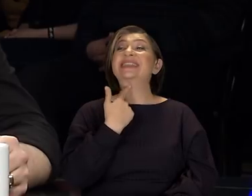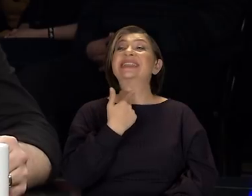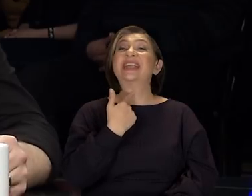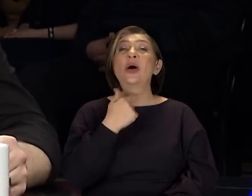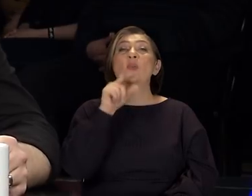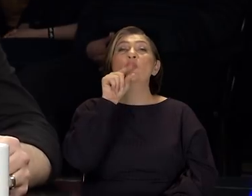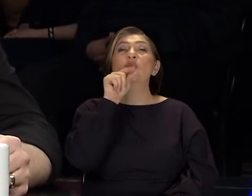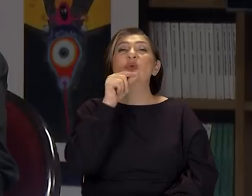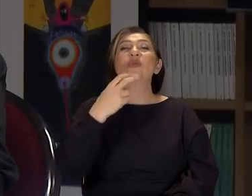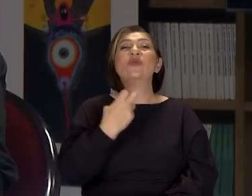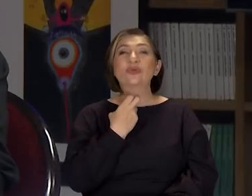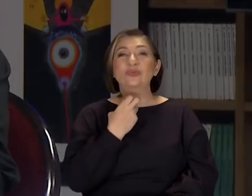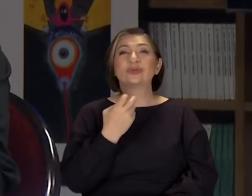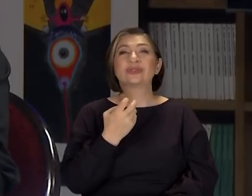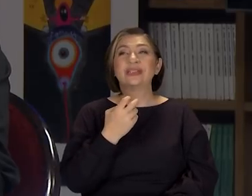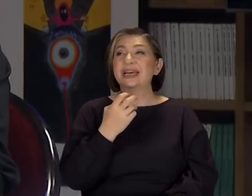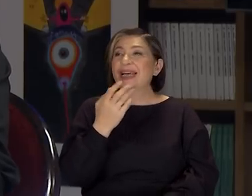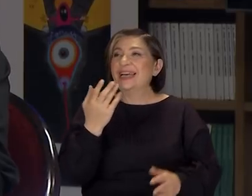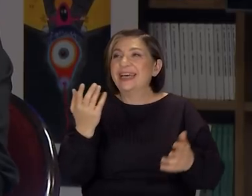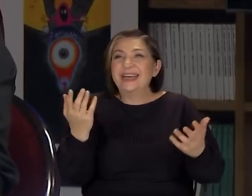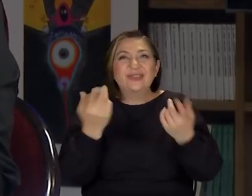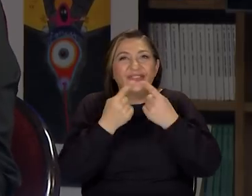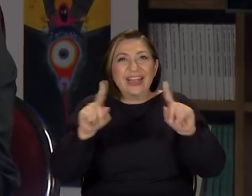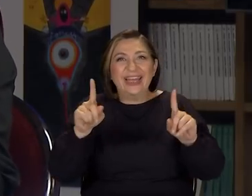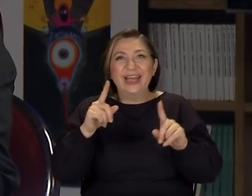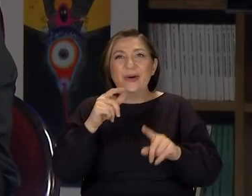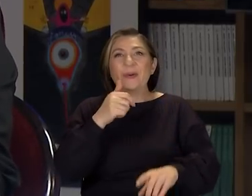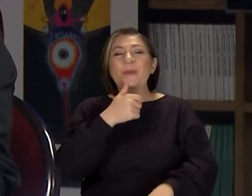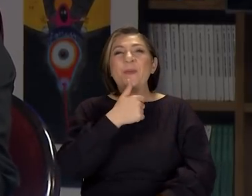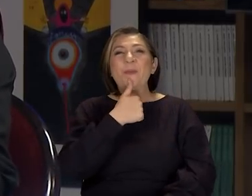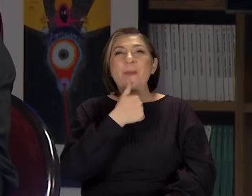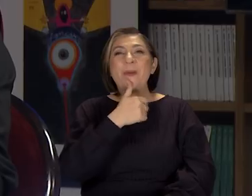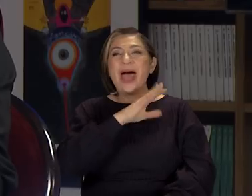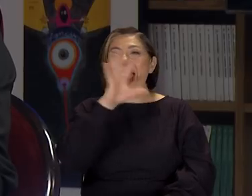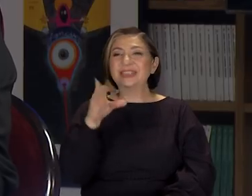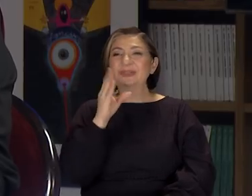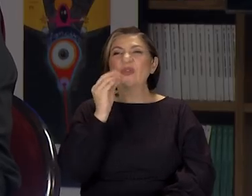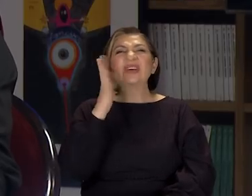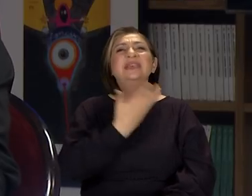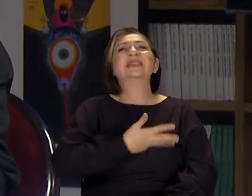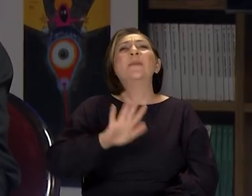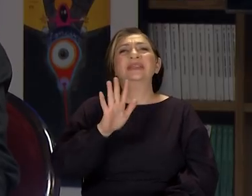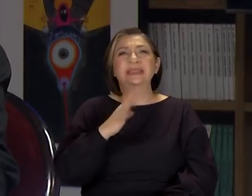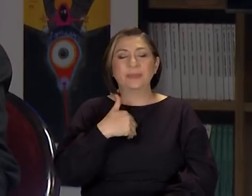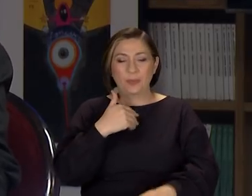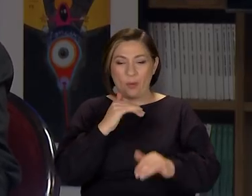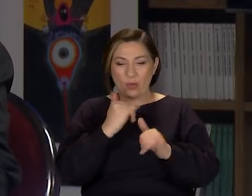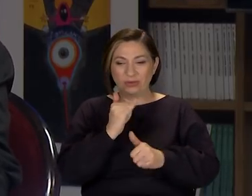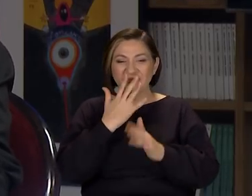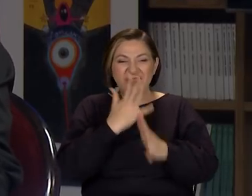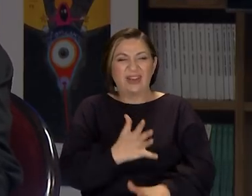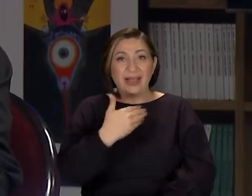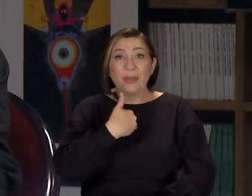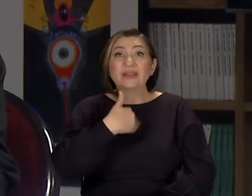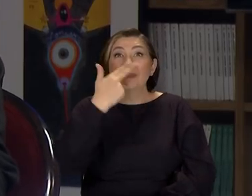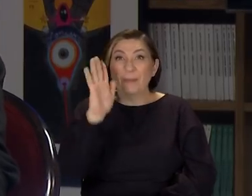oturmuşlar. Can'dan için. Çünkü böyle hani babam genelde her şeyi çok fazla sevmez. Benim oyunculuğumdan da nefret eder